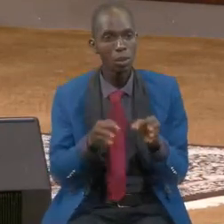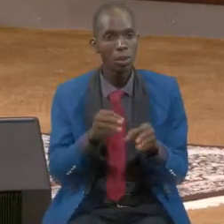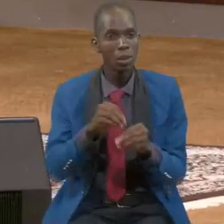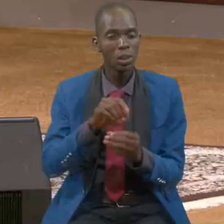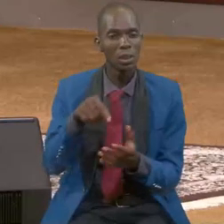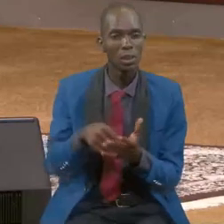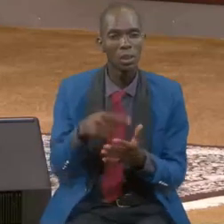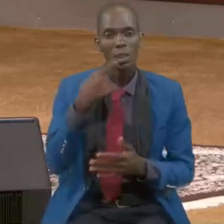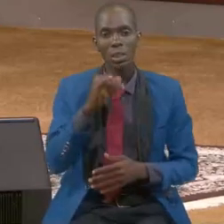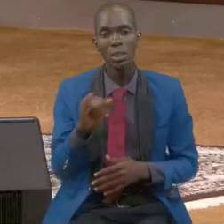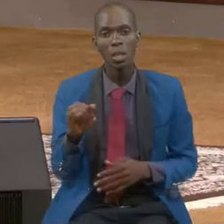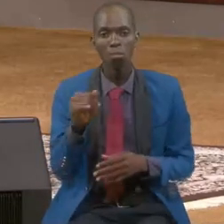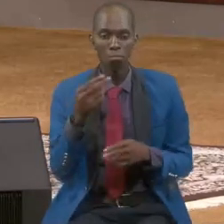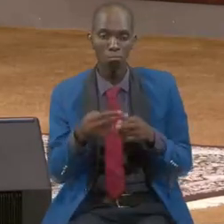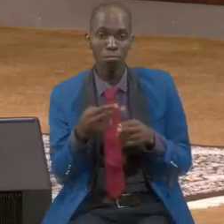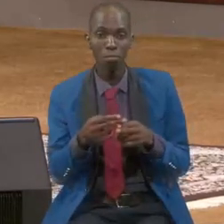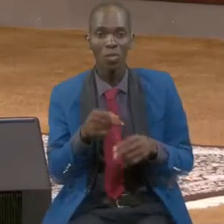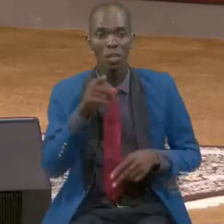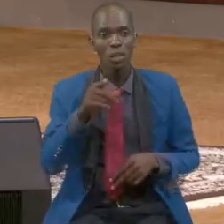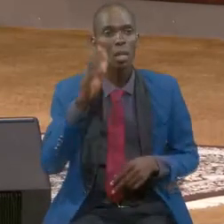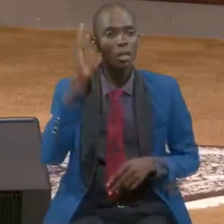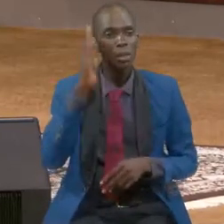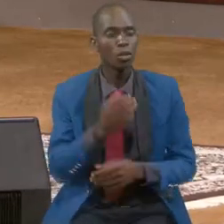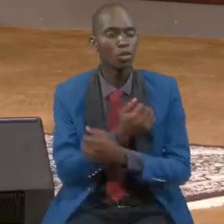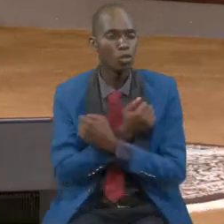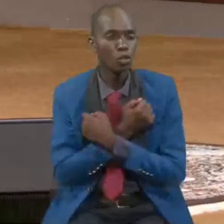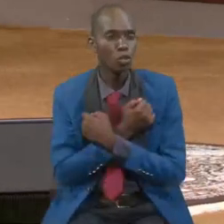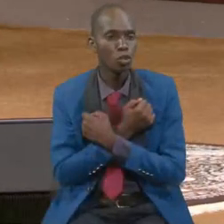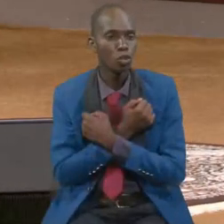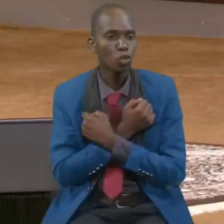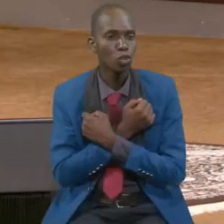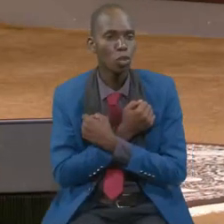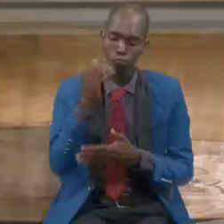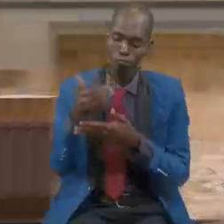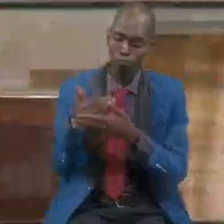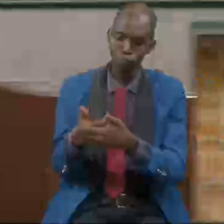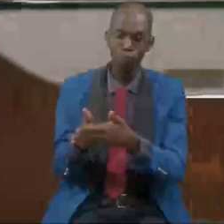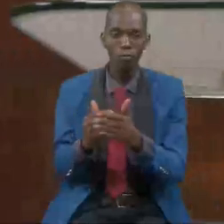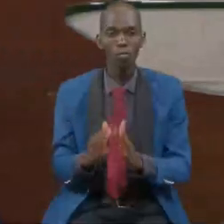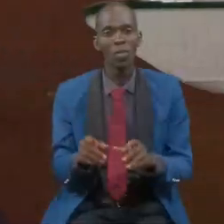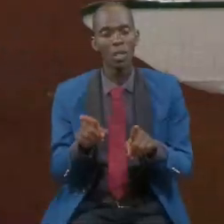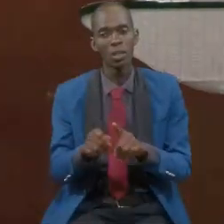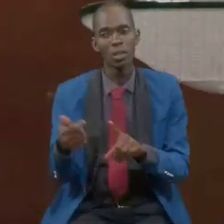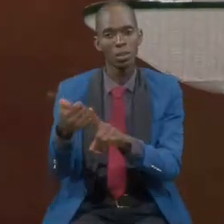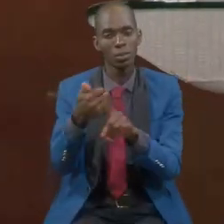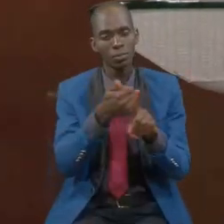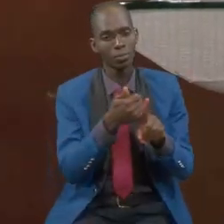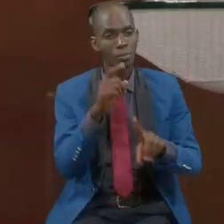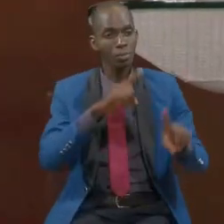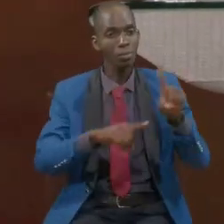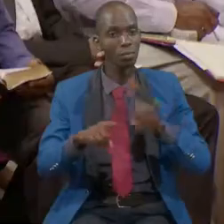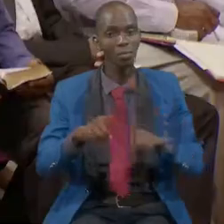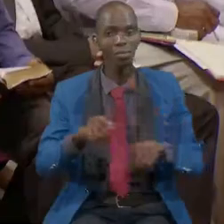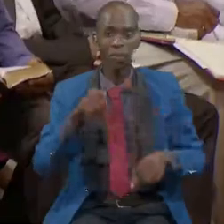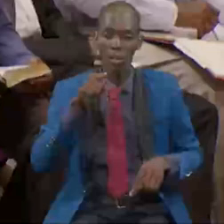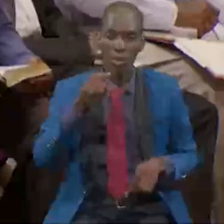parole. Tu aimeras ton prochain comme toi-même. Amen. Répétons